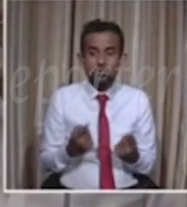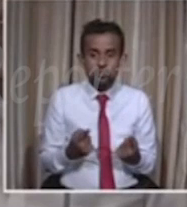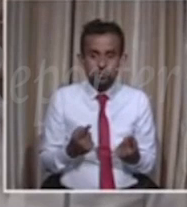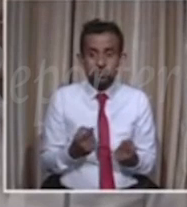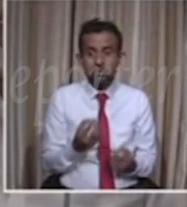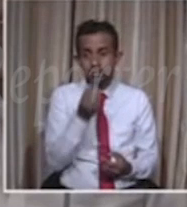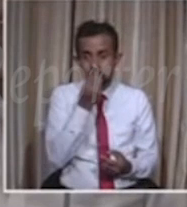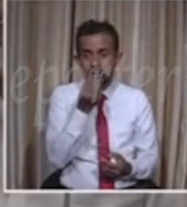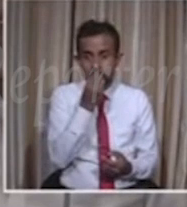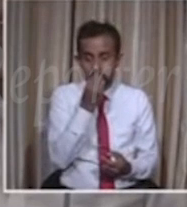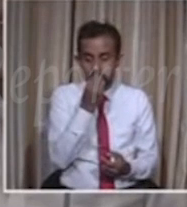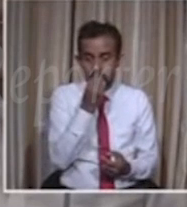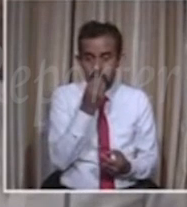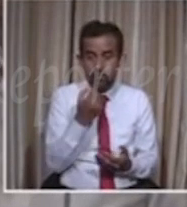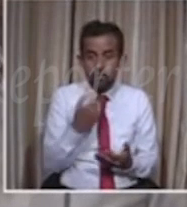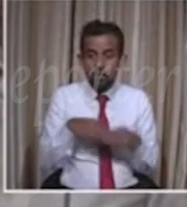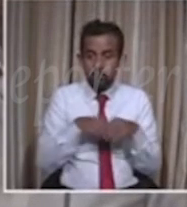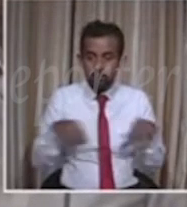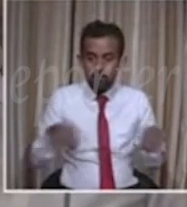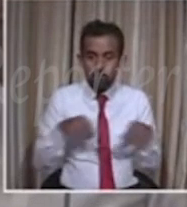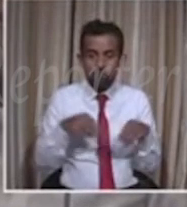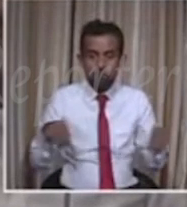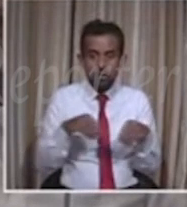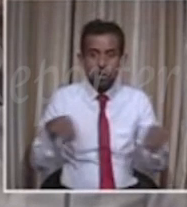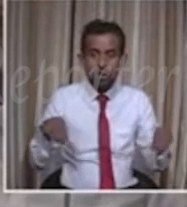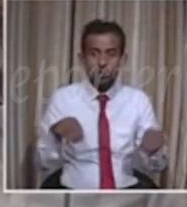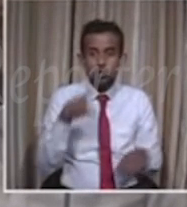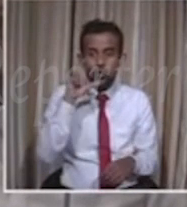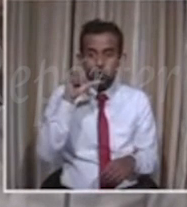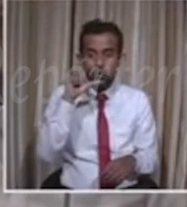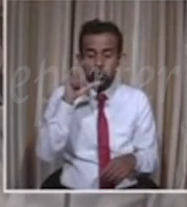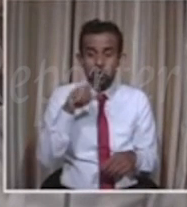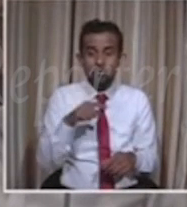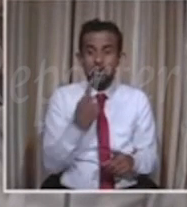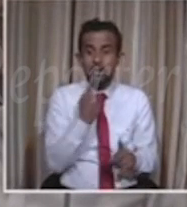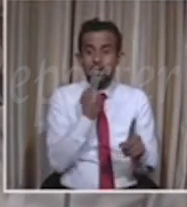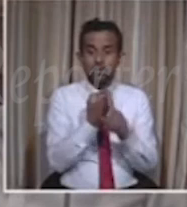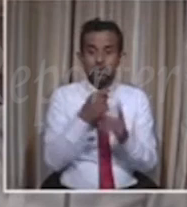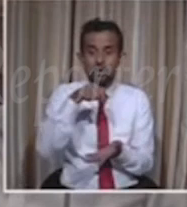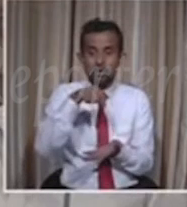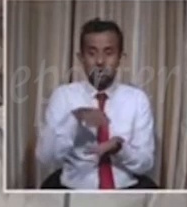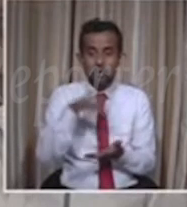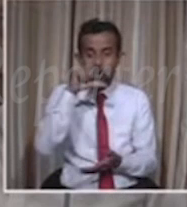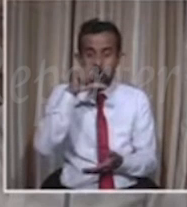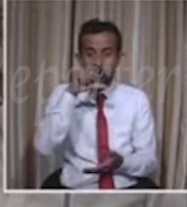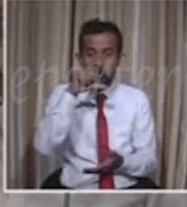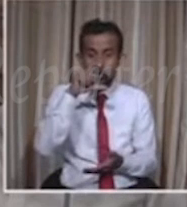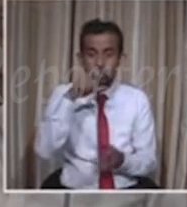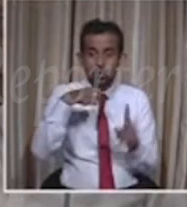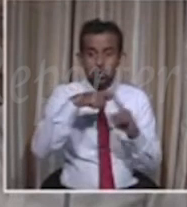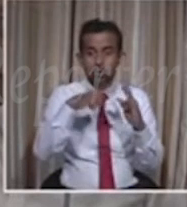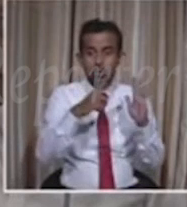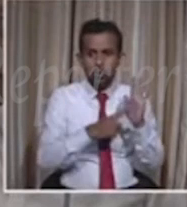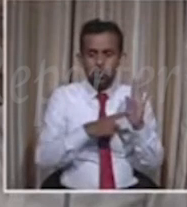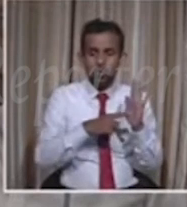ආහාර වගා කරගන්න. ඒ වගේම කොළඹ වාගේ නුවරව නගරවල මේ කොළඹ කොළොන්නාවේ මං